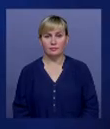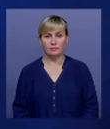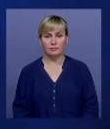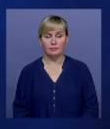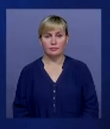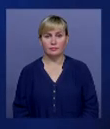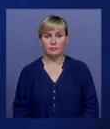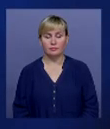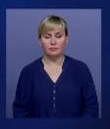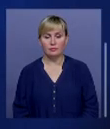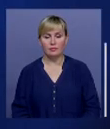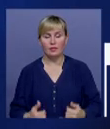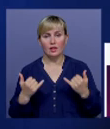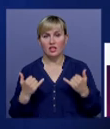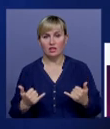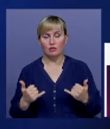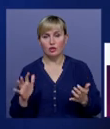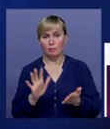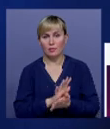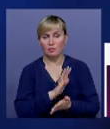На сегодня